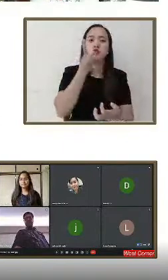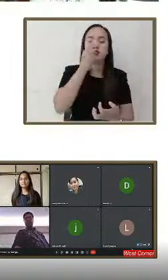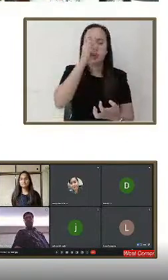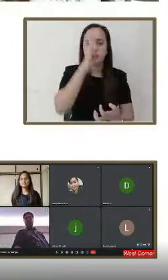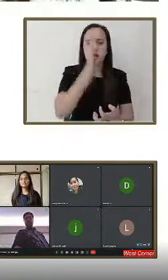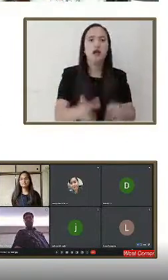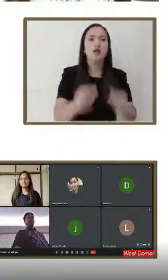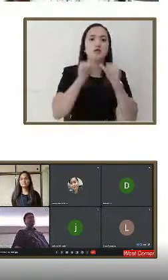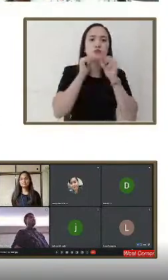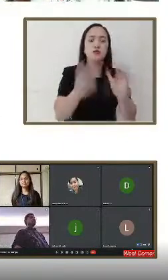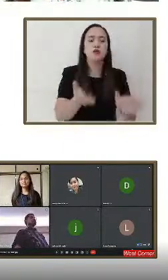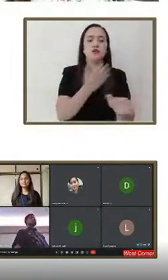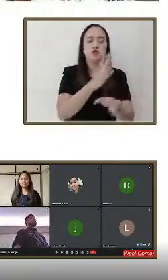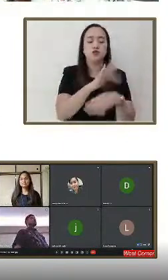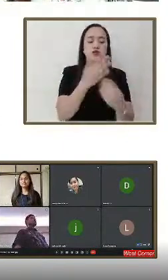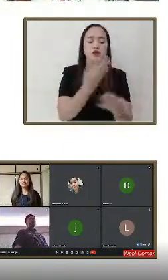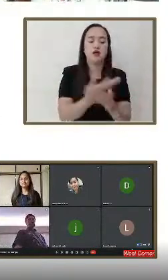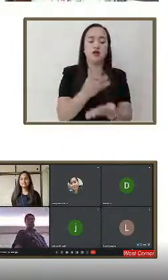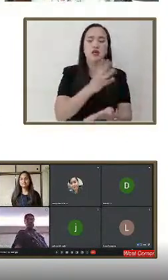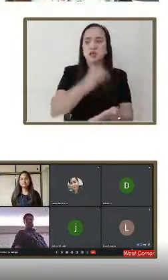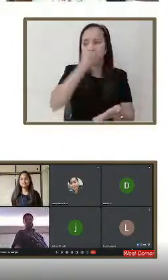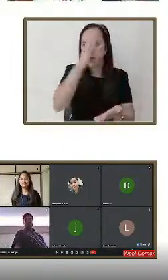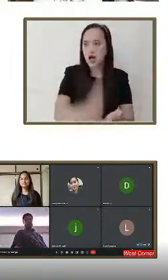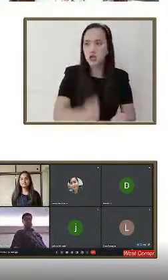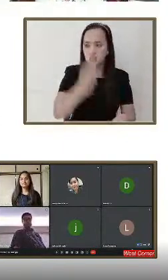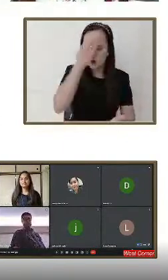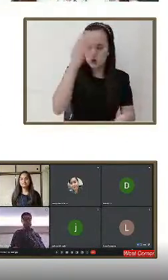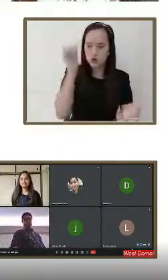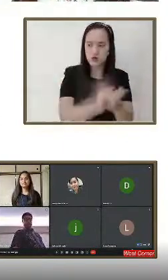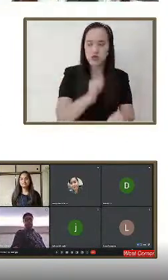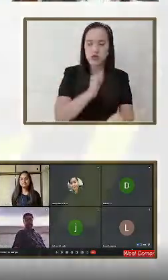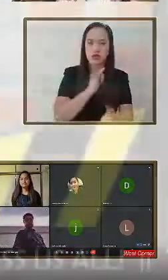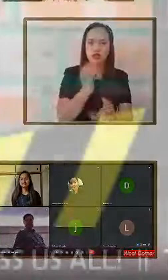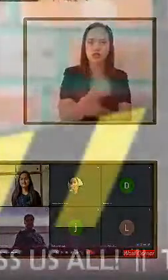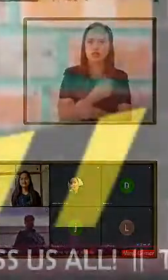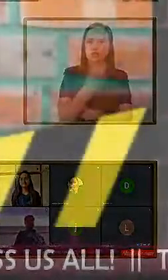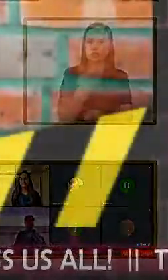you all and God knows I love you all.